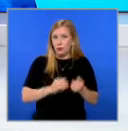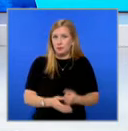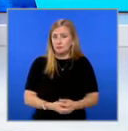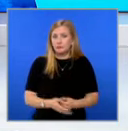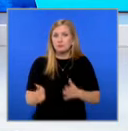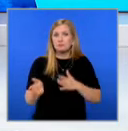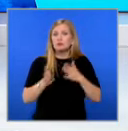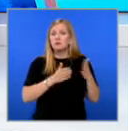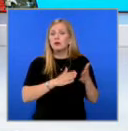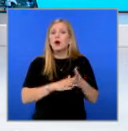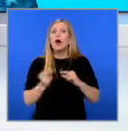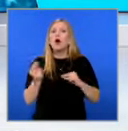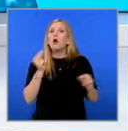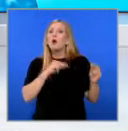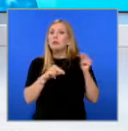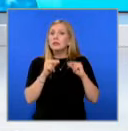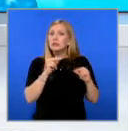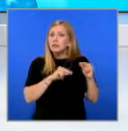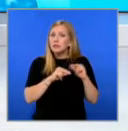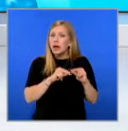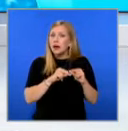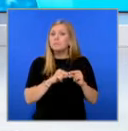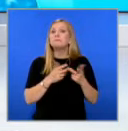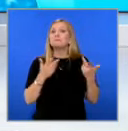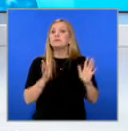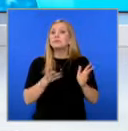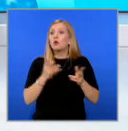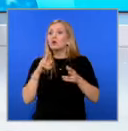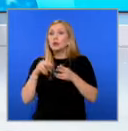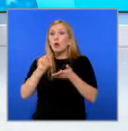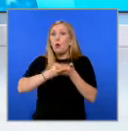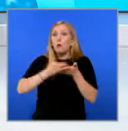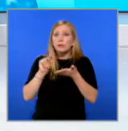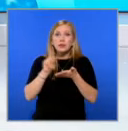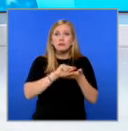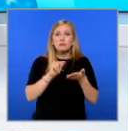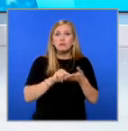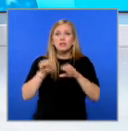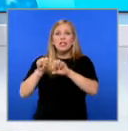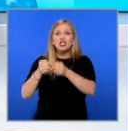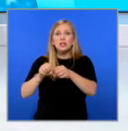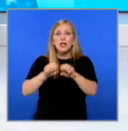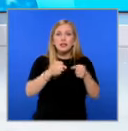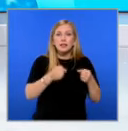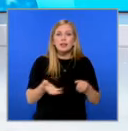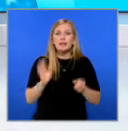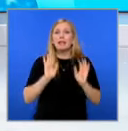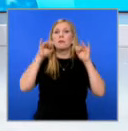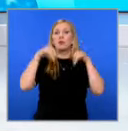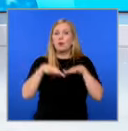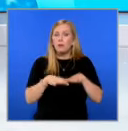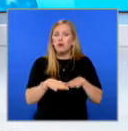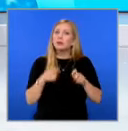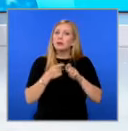междуведомствена комисия назначена от премиера започна описване на щетите след потопа в царево експерти от няколко министерства ще